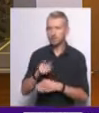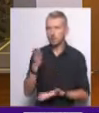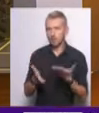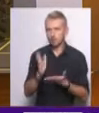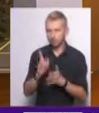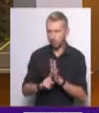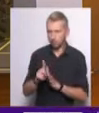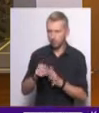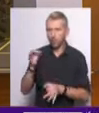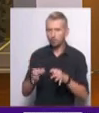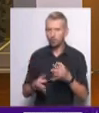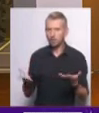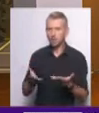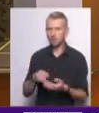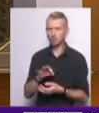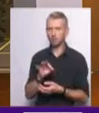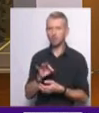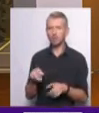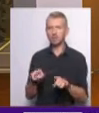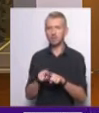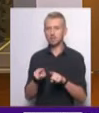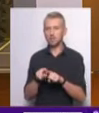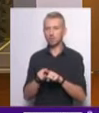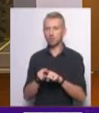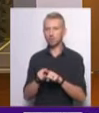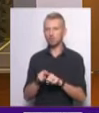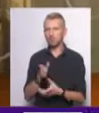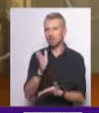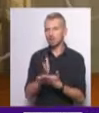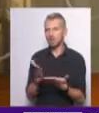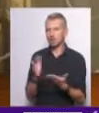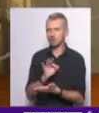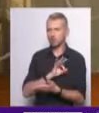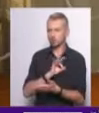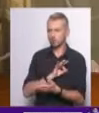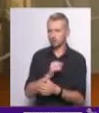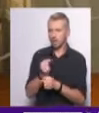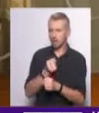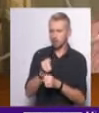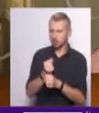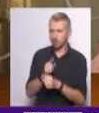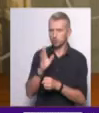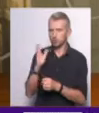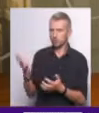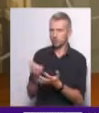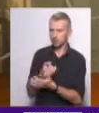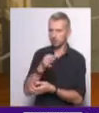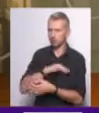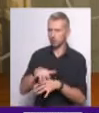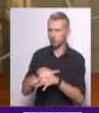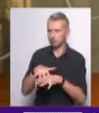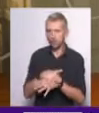суд якийсь, то так само є вже якісь юридичні напрацювання, що він буде виграшний саме на користь громади.